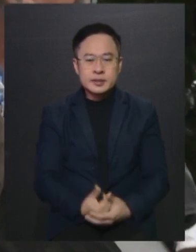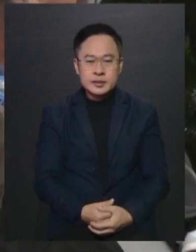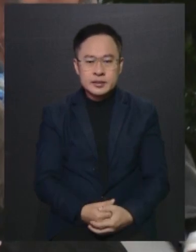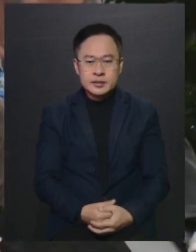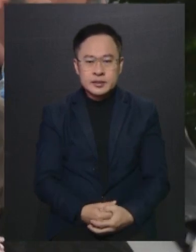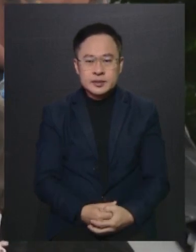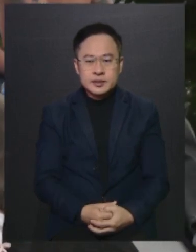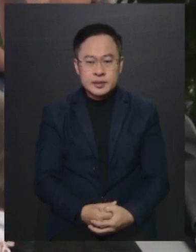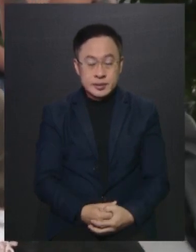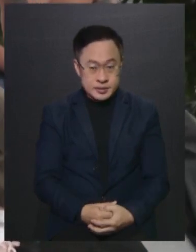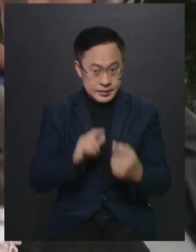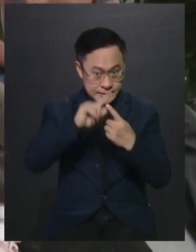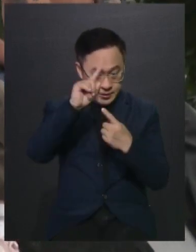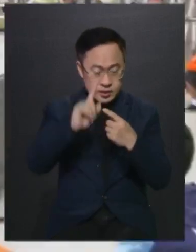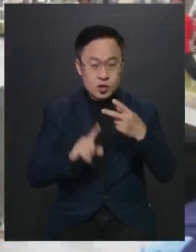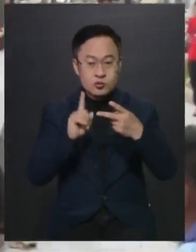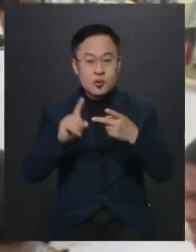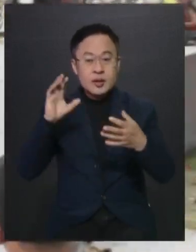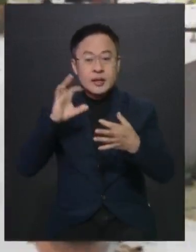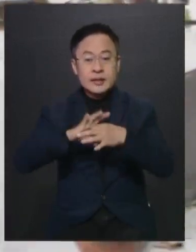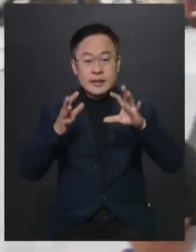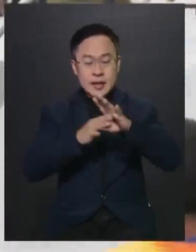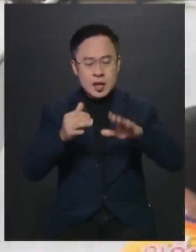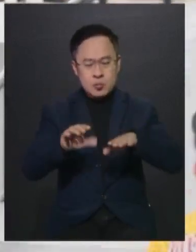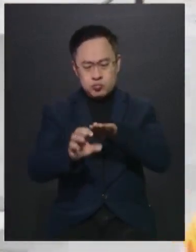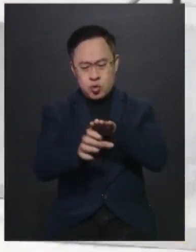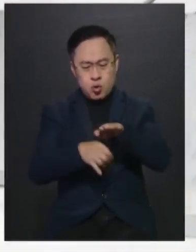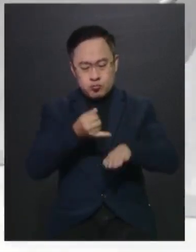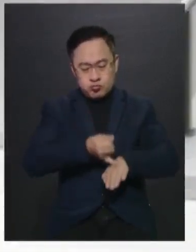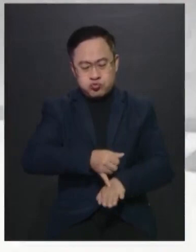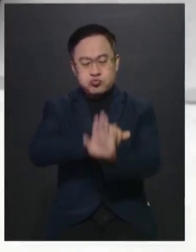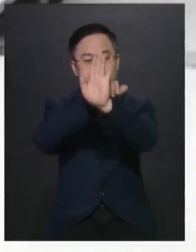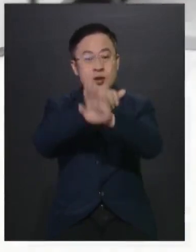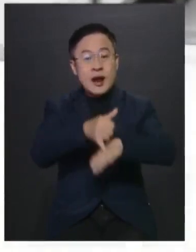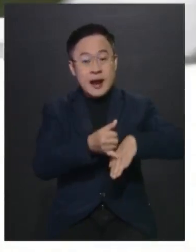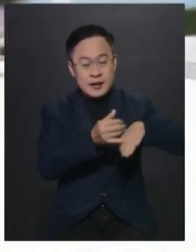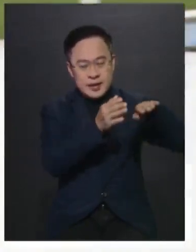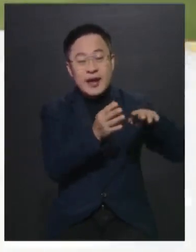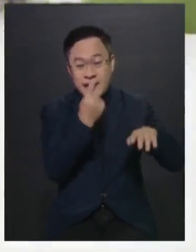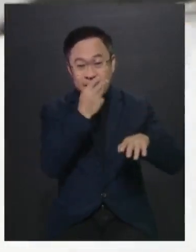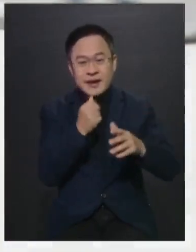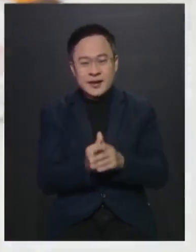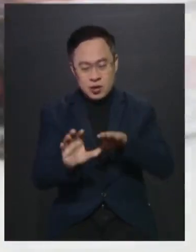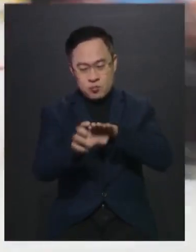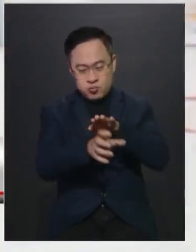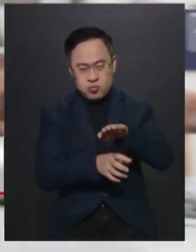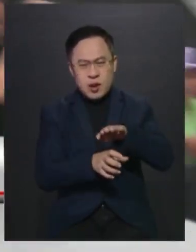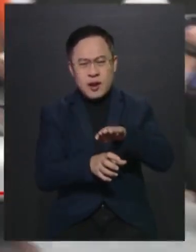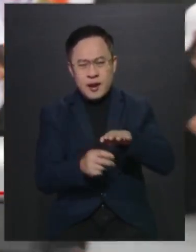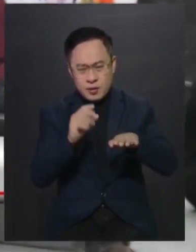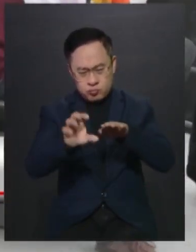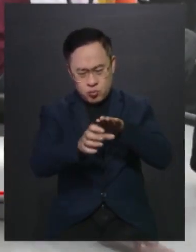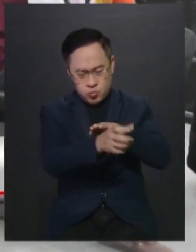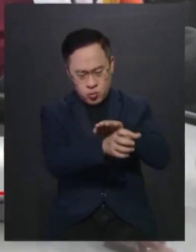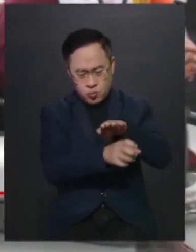แล้วทีนี้นะคะมาต่อกันที่การแข่งขันกีฬาExtremeกันบ้างนะคะที่เห็นอยู่นี้เป็นในประเภทสเก็ตบอร์ดเบสเค้กในรอบชนะ